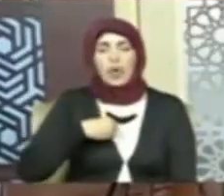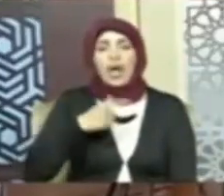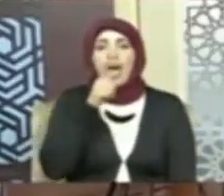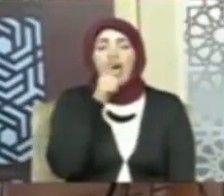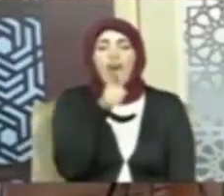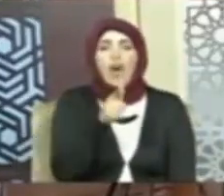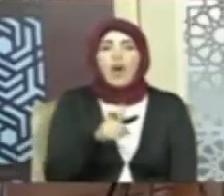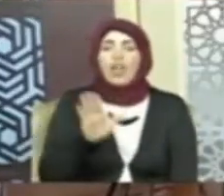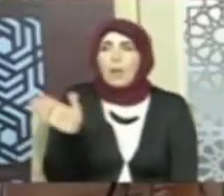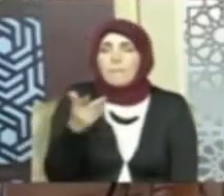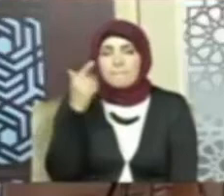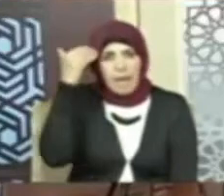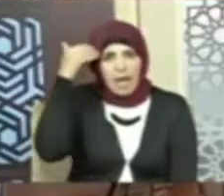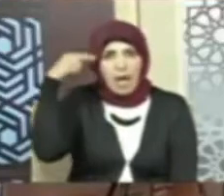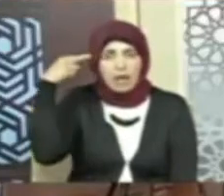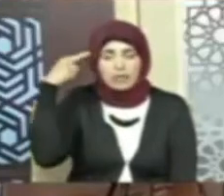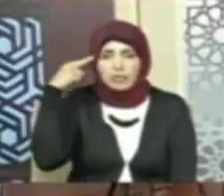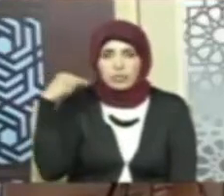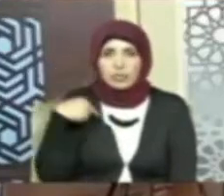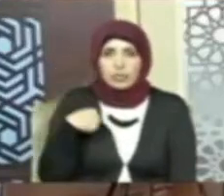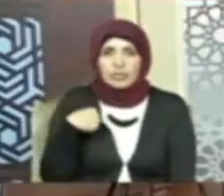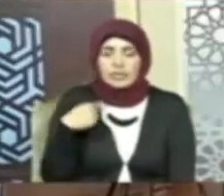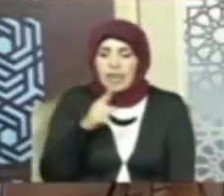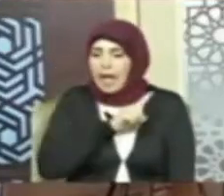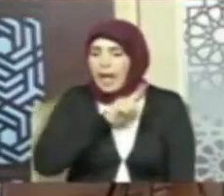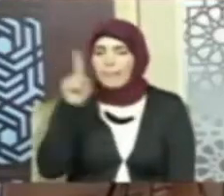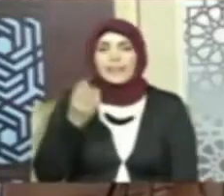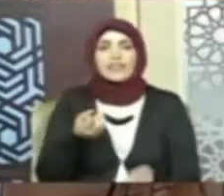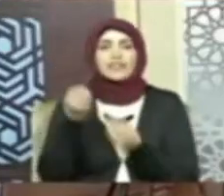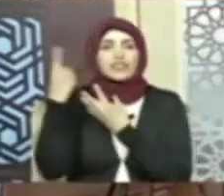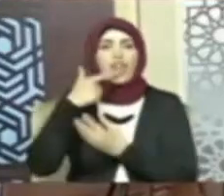ما أظن أن تبيد هذه أبدا.